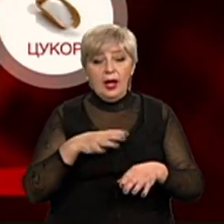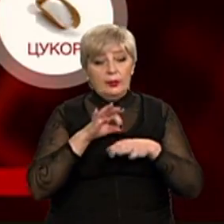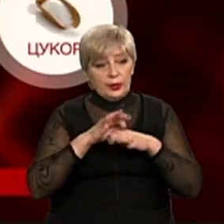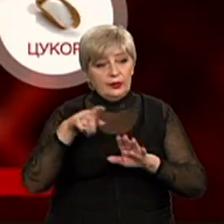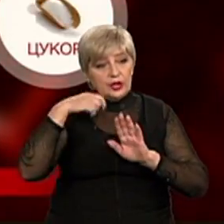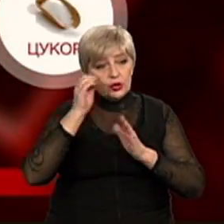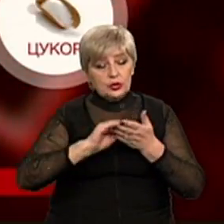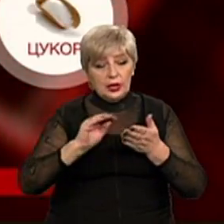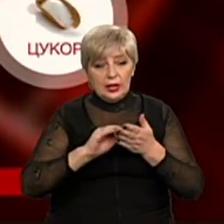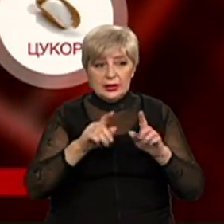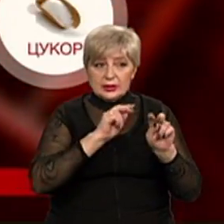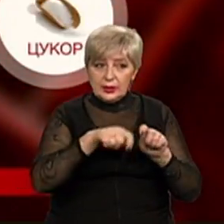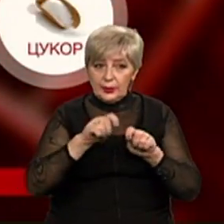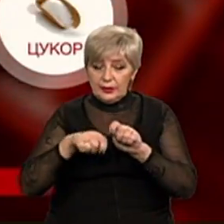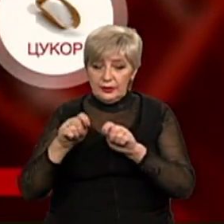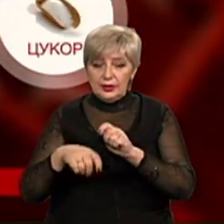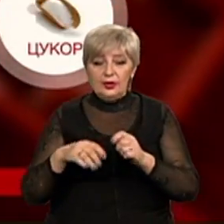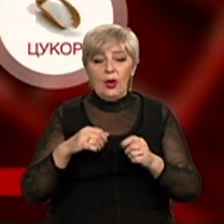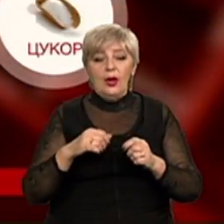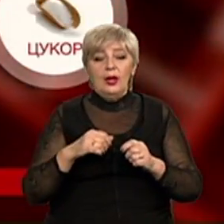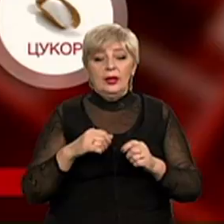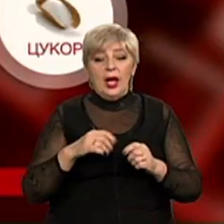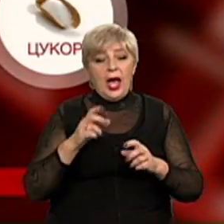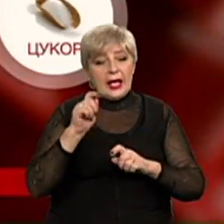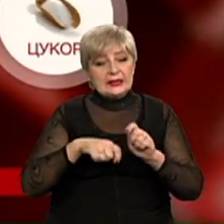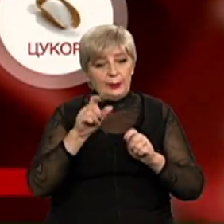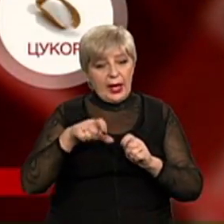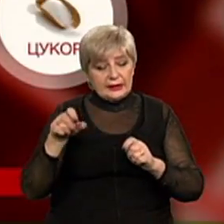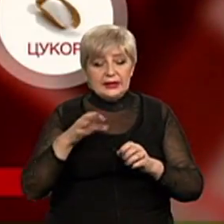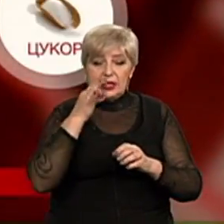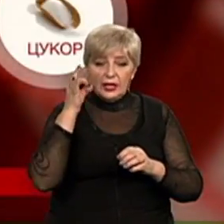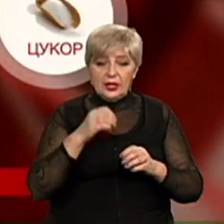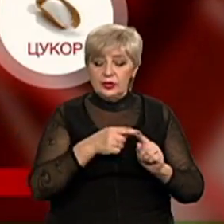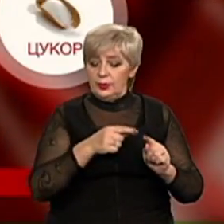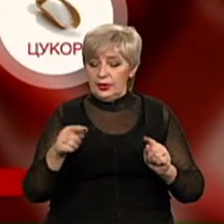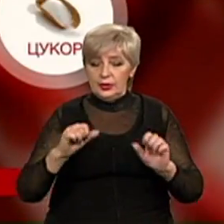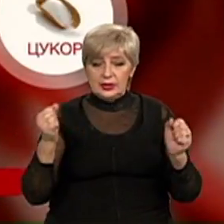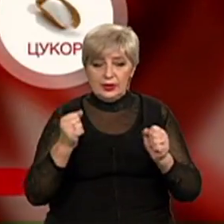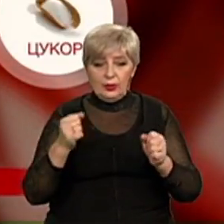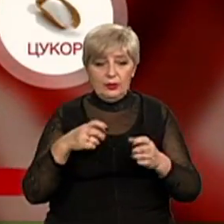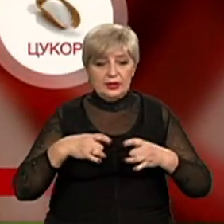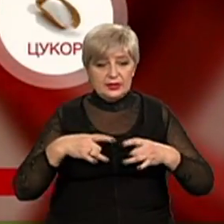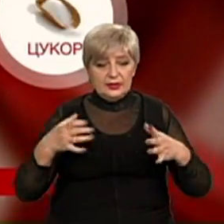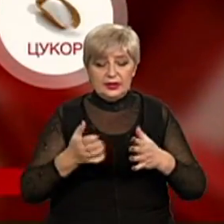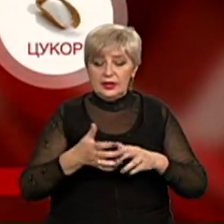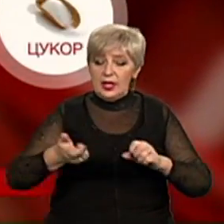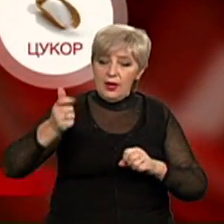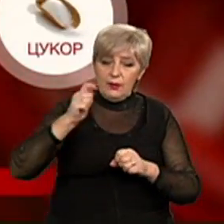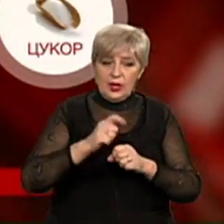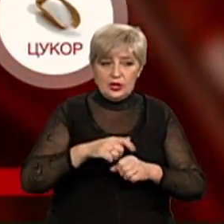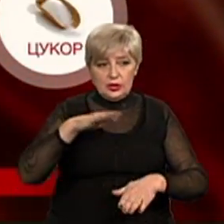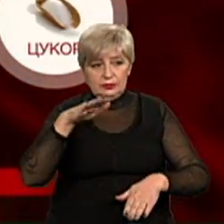провели журналісти інформагентства «Мост Дніпр». Експерти кажуть, у період зимових свят найбільших цінових коливань